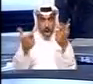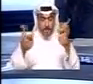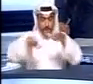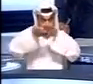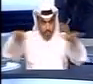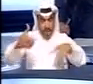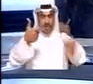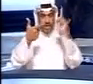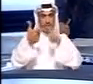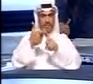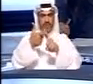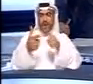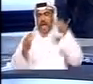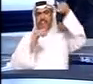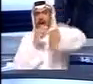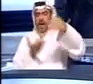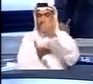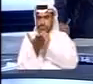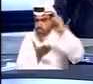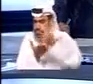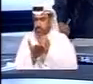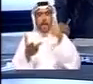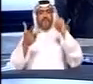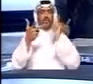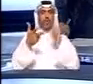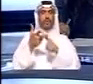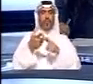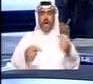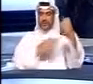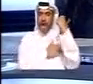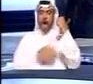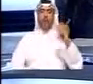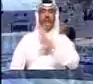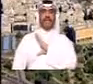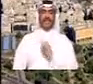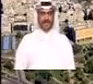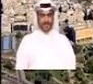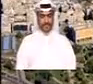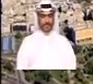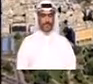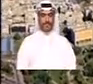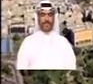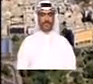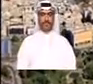المجتمع، ومستوى الصراع المحلي والعالمي، ودرجة التزود بالقوى العسكرية.